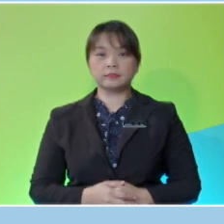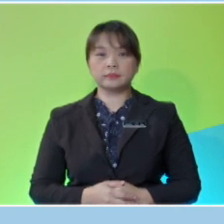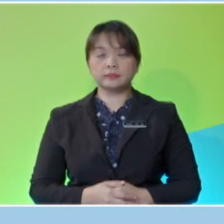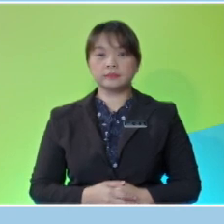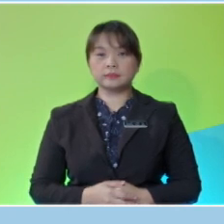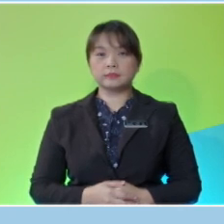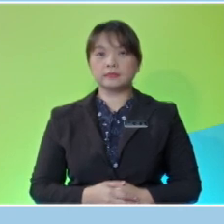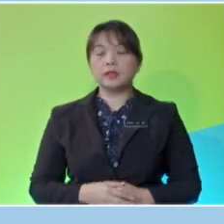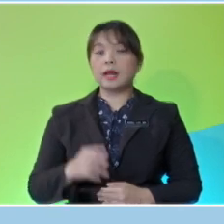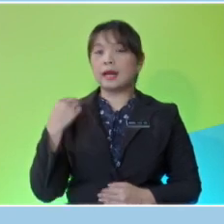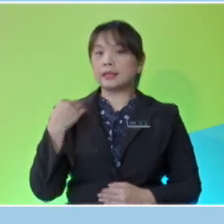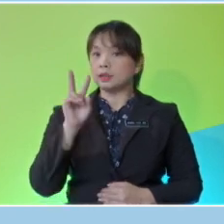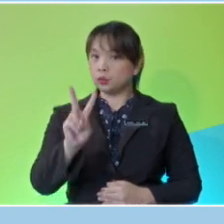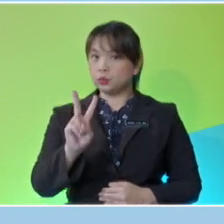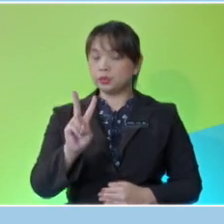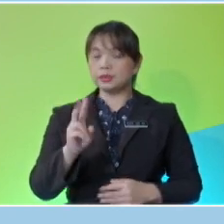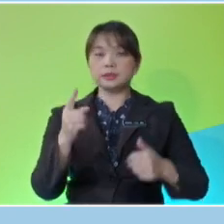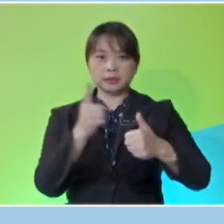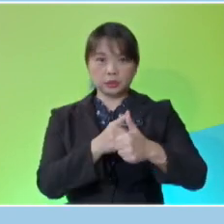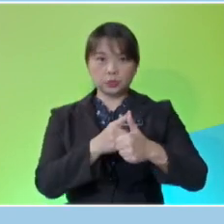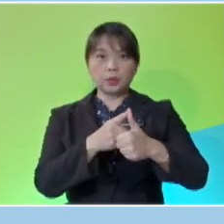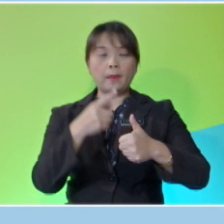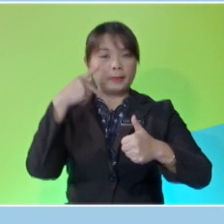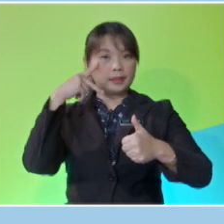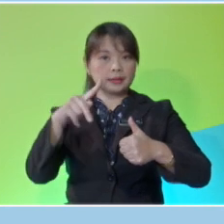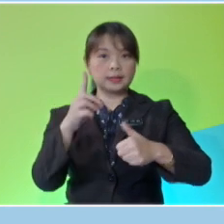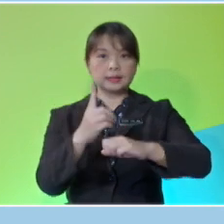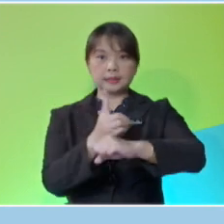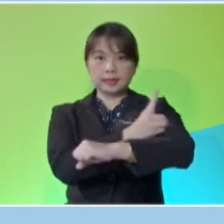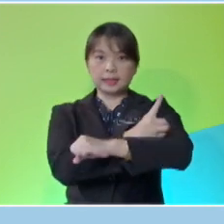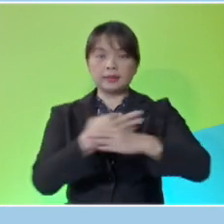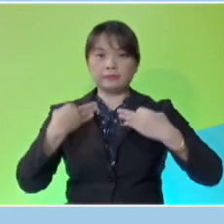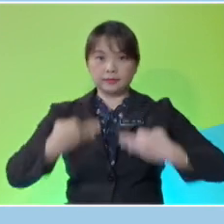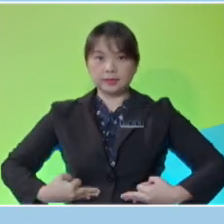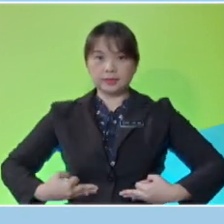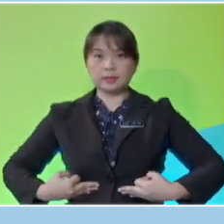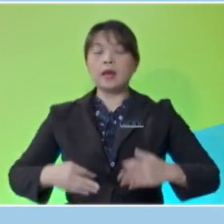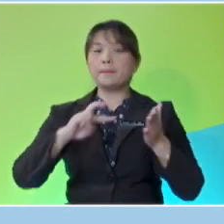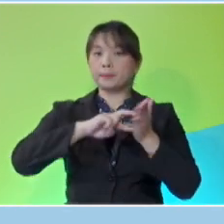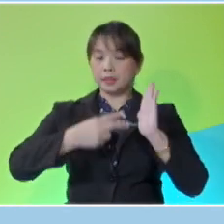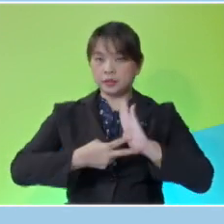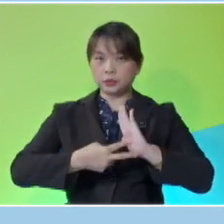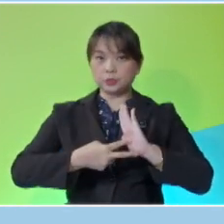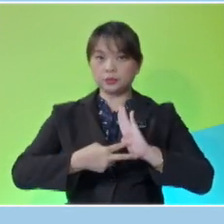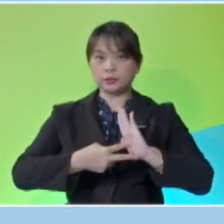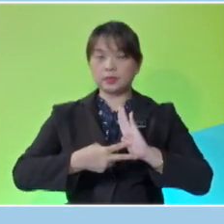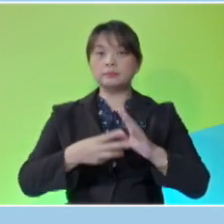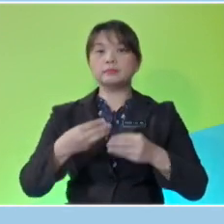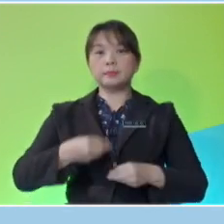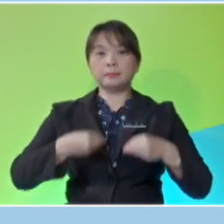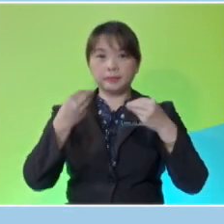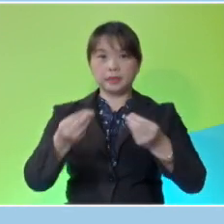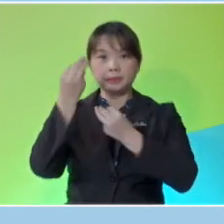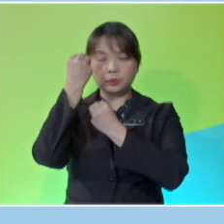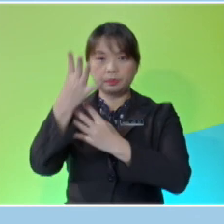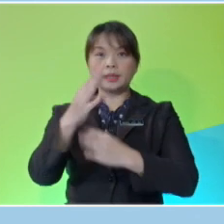budaya Oke ini adalah maksud bagi pandang darat fisika Oke ia bermaksud memberikan maklumat berbagai ciri